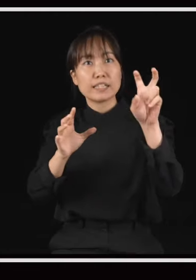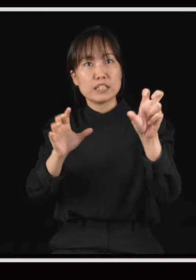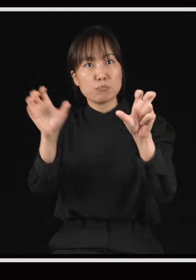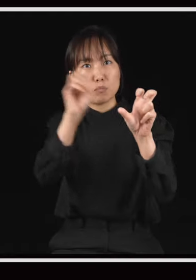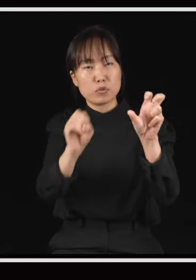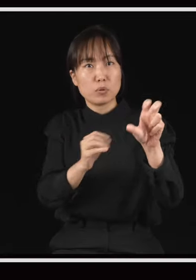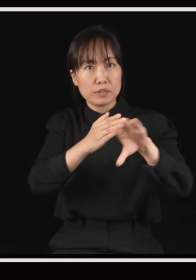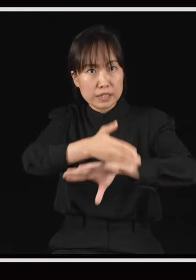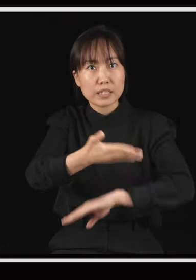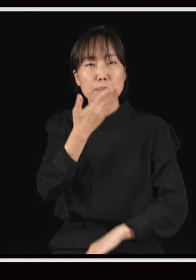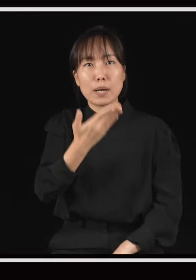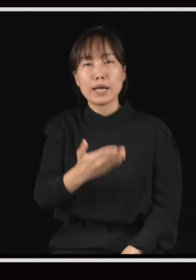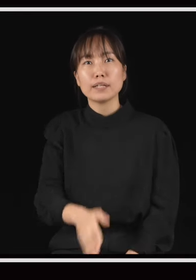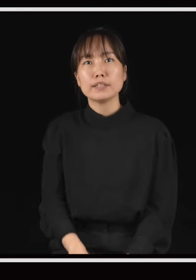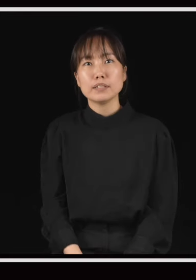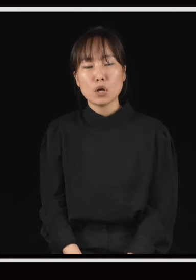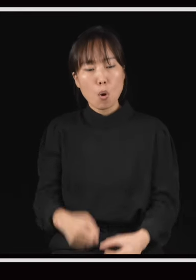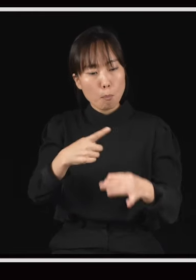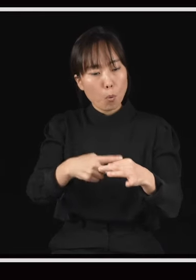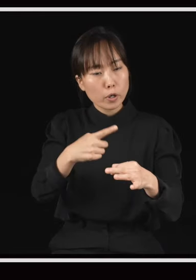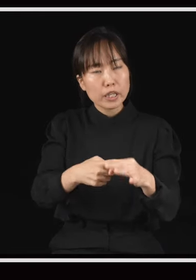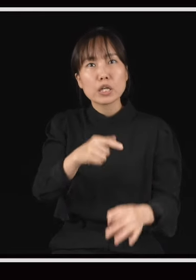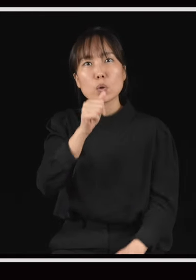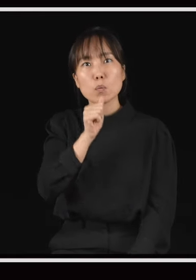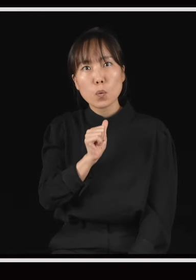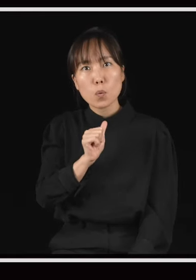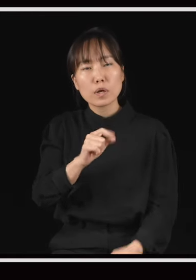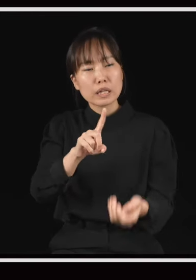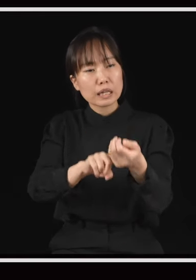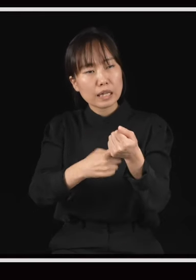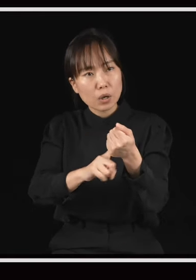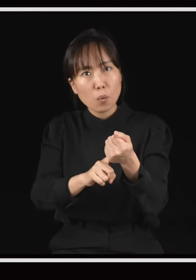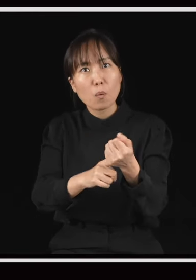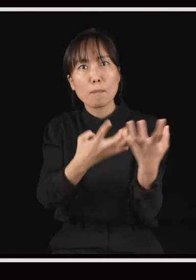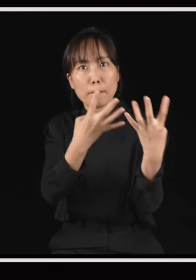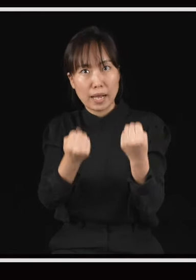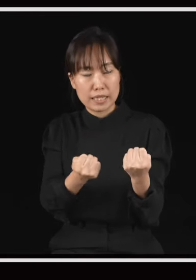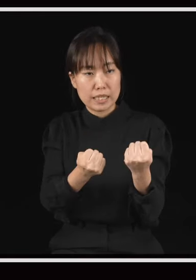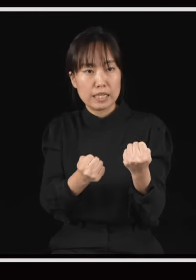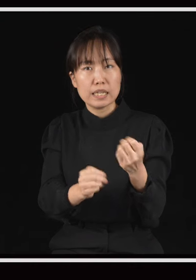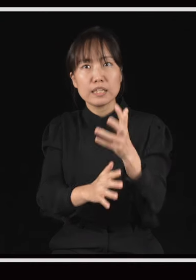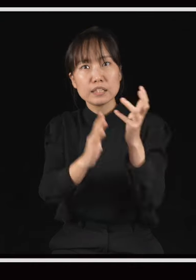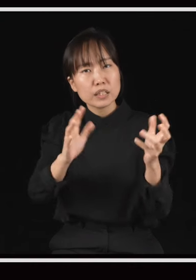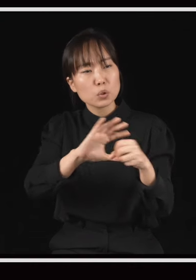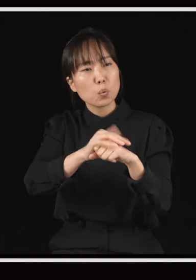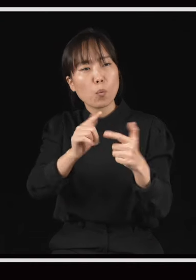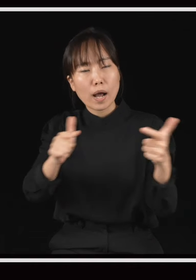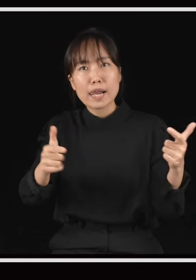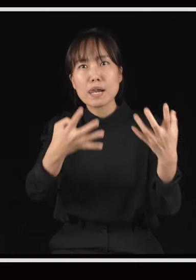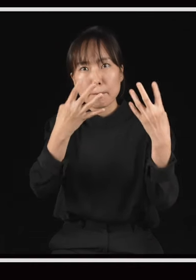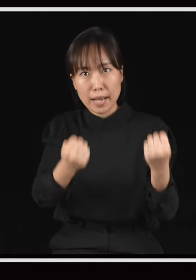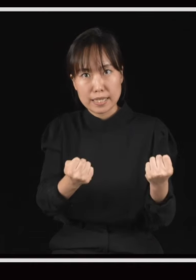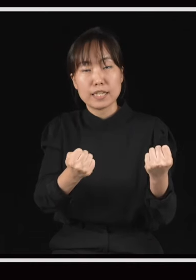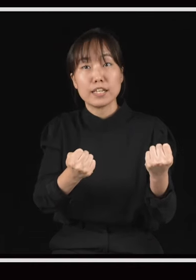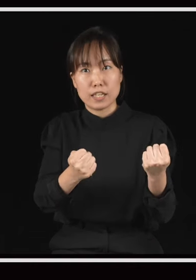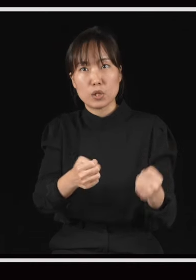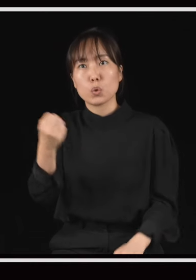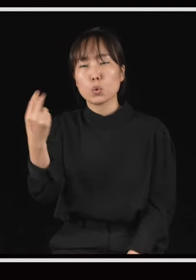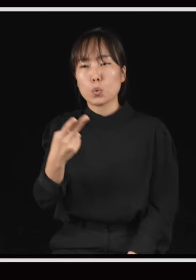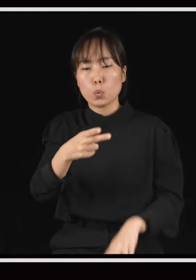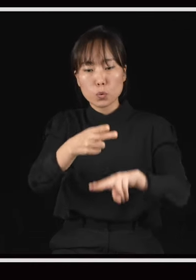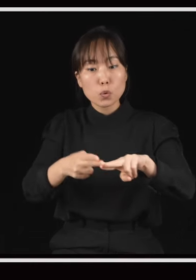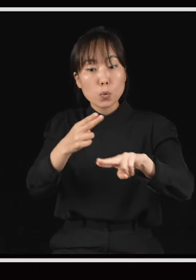하고요. 주로 통곡물, 그리고 콩, 견과류 이런 것들을 많이 먹고 채소와 베리류 과일을 많이